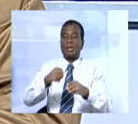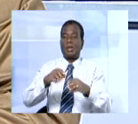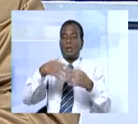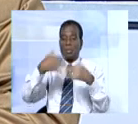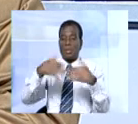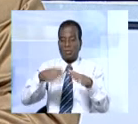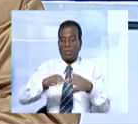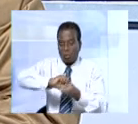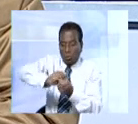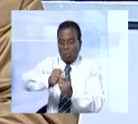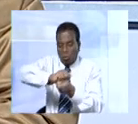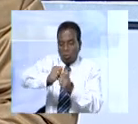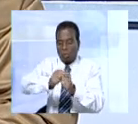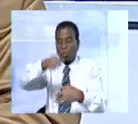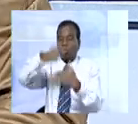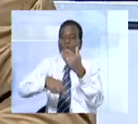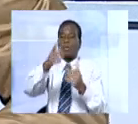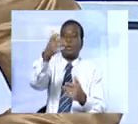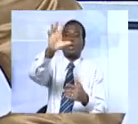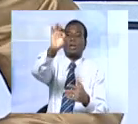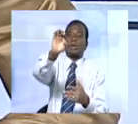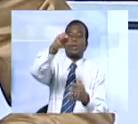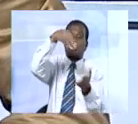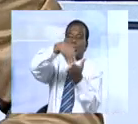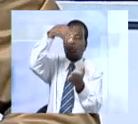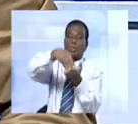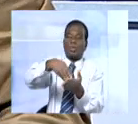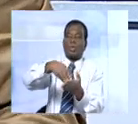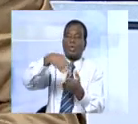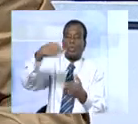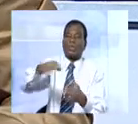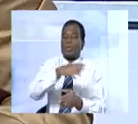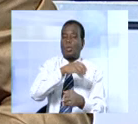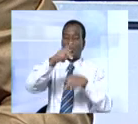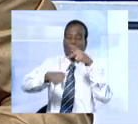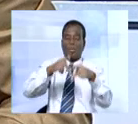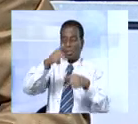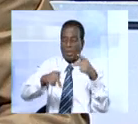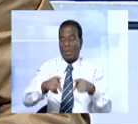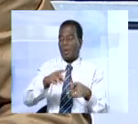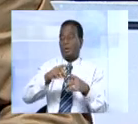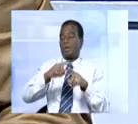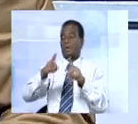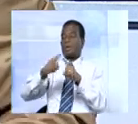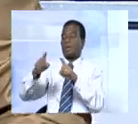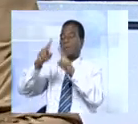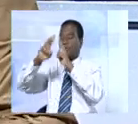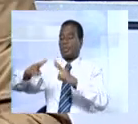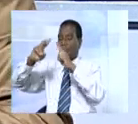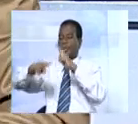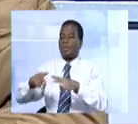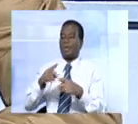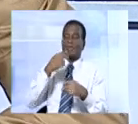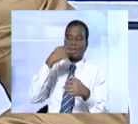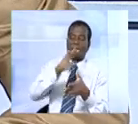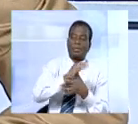de 19 millions de francs CFA aux populations de Dabou, de Jacquesville et de Grand-Lao. Patricia Omouetia nous